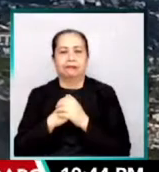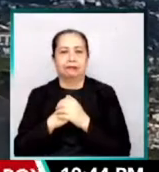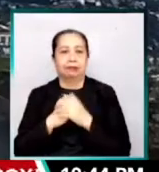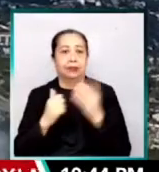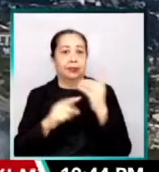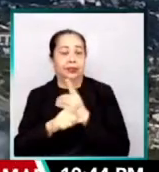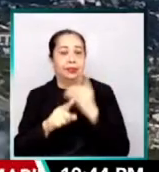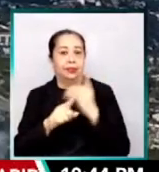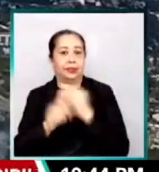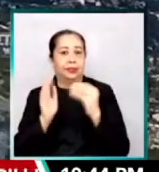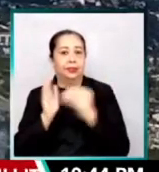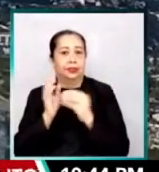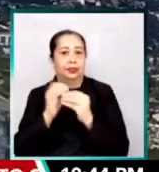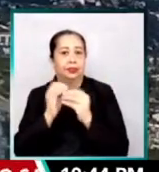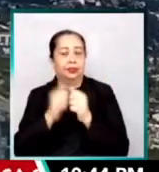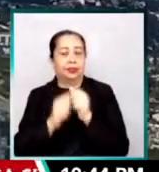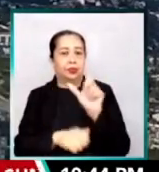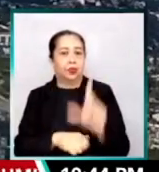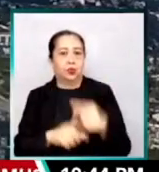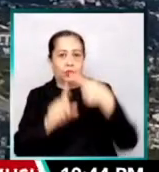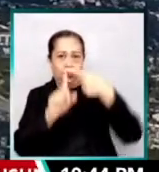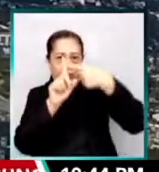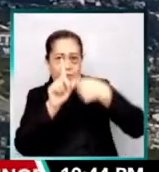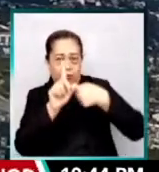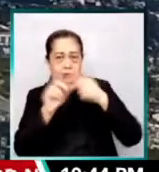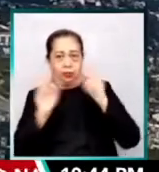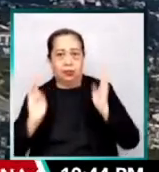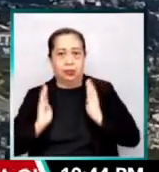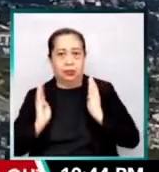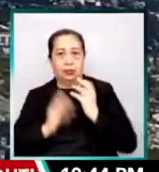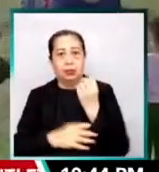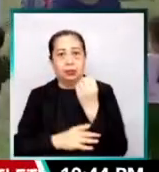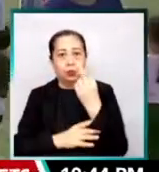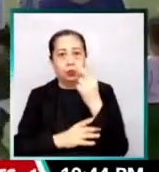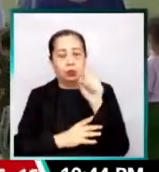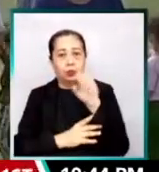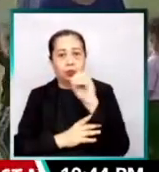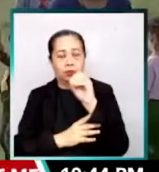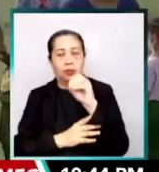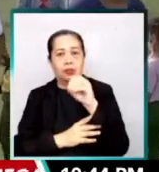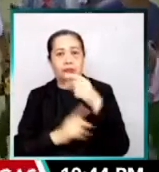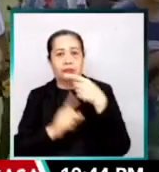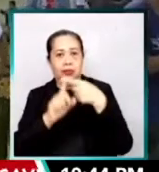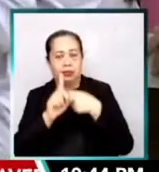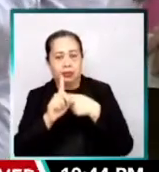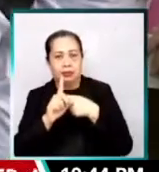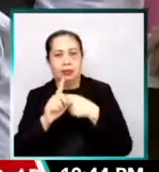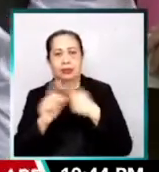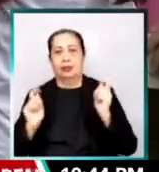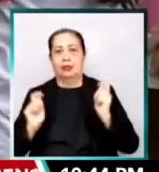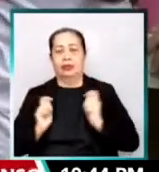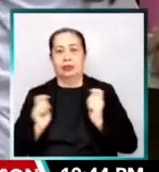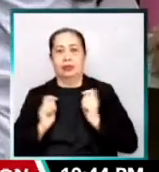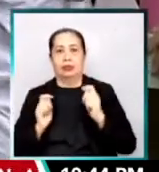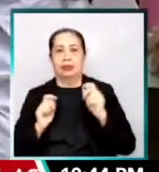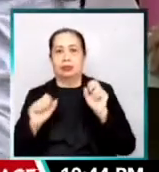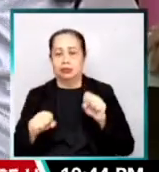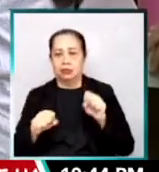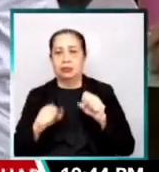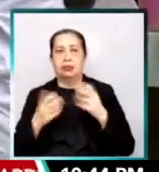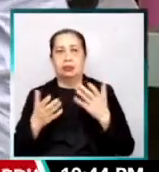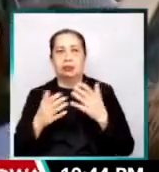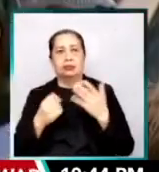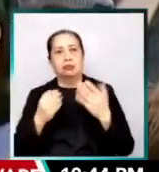naitala ang pinakamababang temperatura sa Baguio na 12.0 degrees Celsius. Sa Tagaytay naman ay may posibilidad daw na aabot